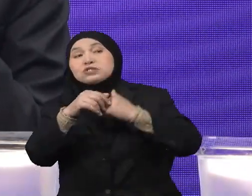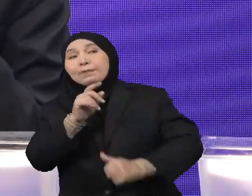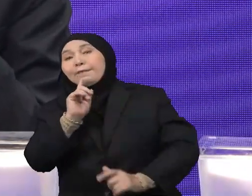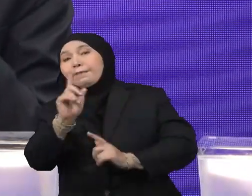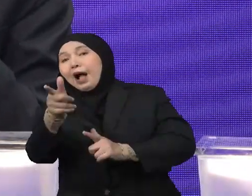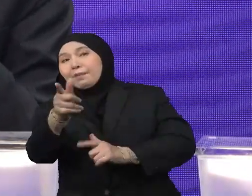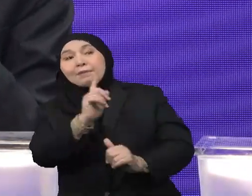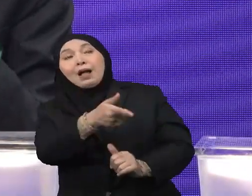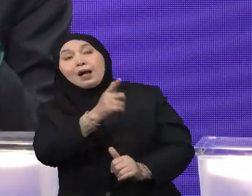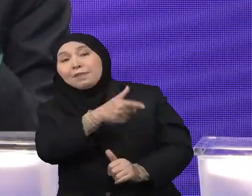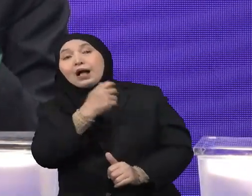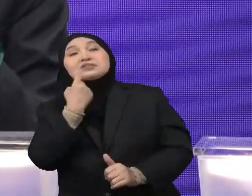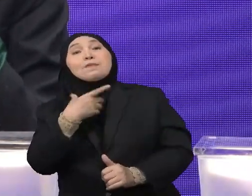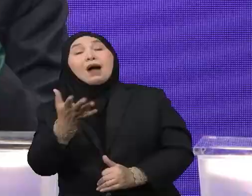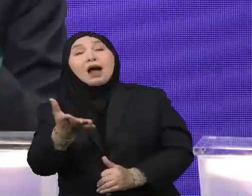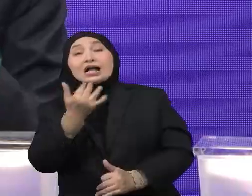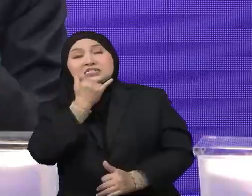gendut maksudnya